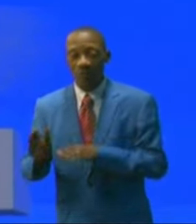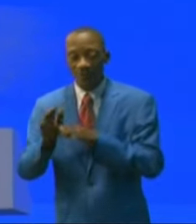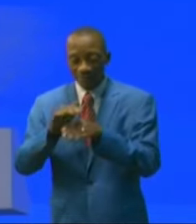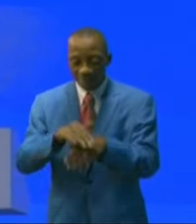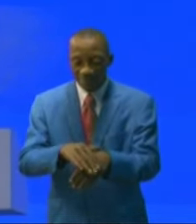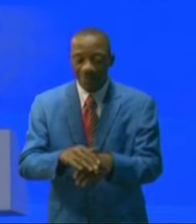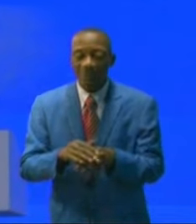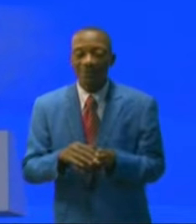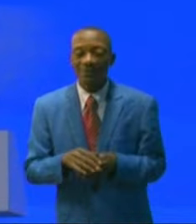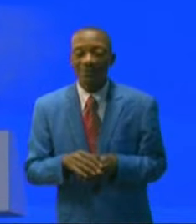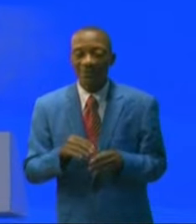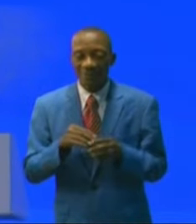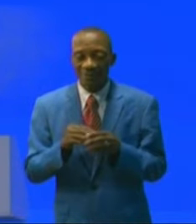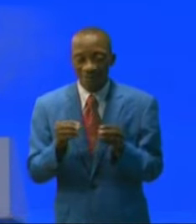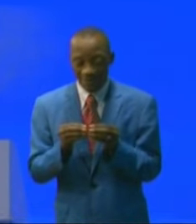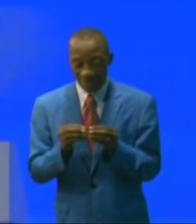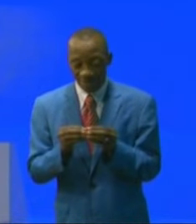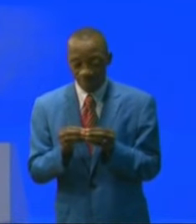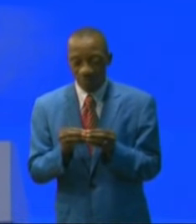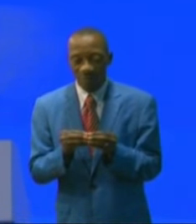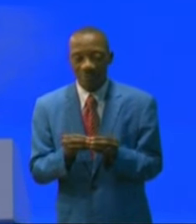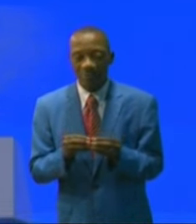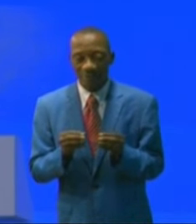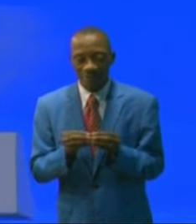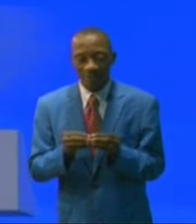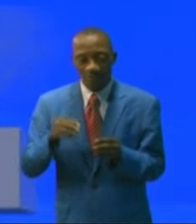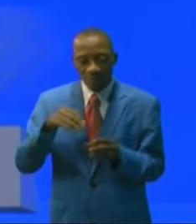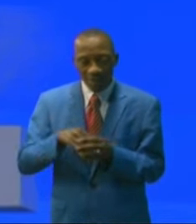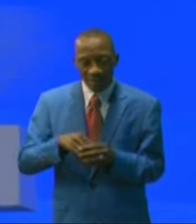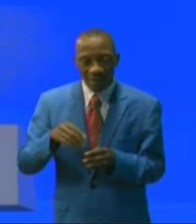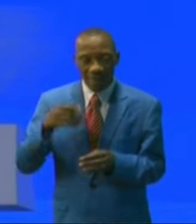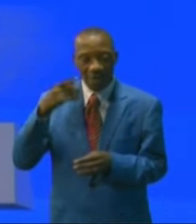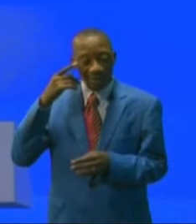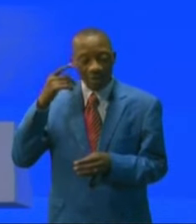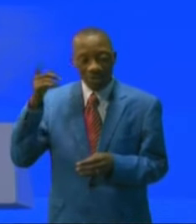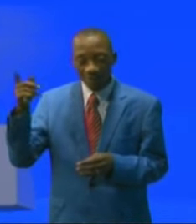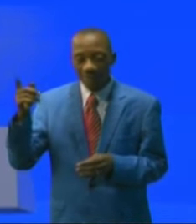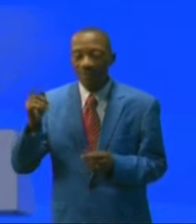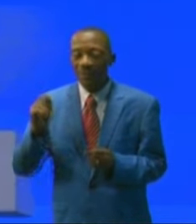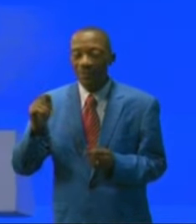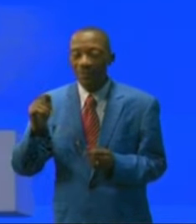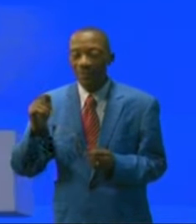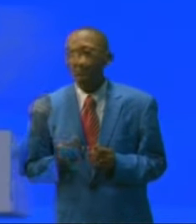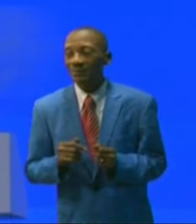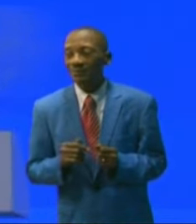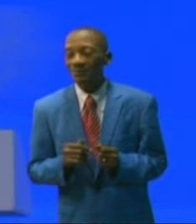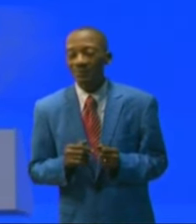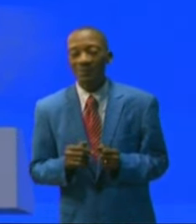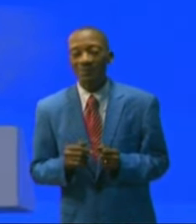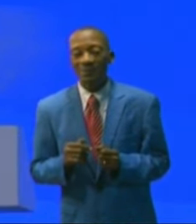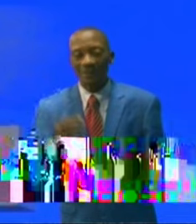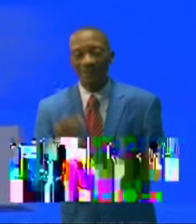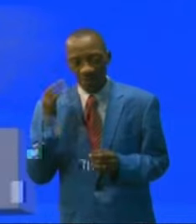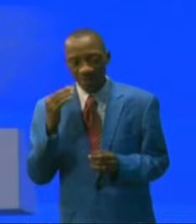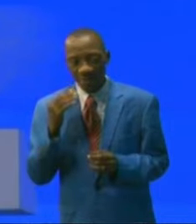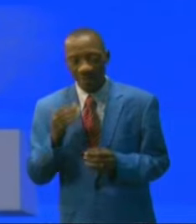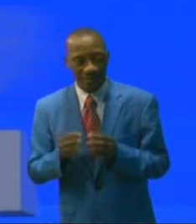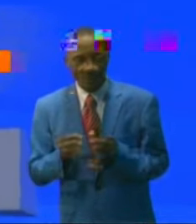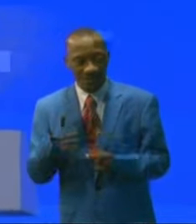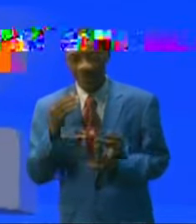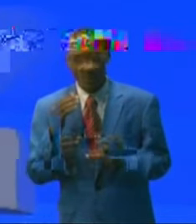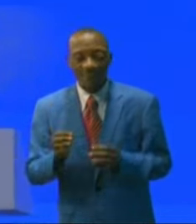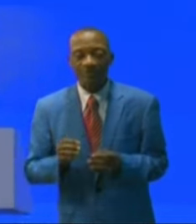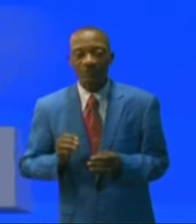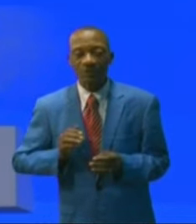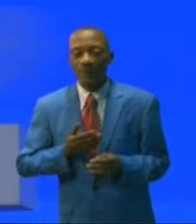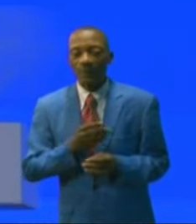pour une coexistence harmonieuse, puisque nous devons habiter le monde